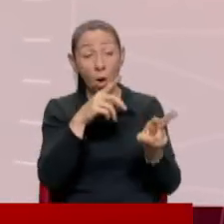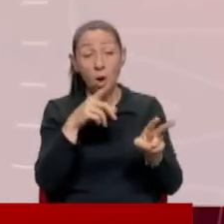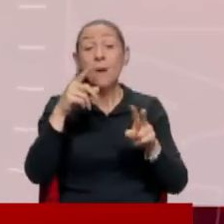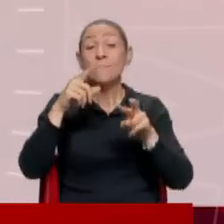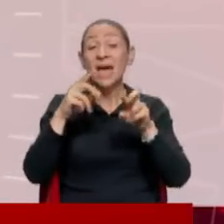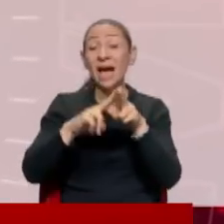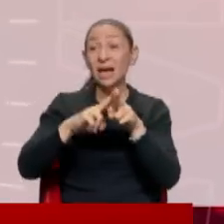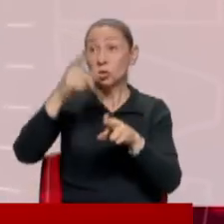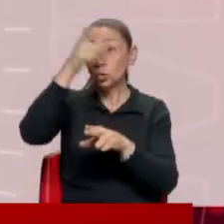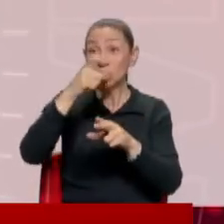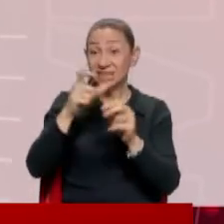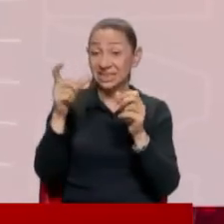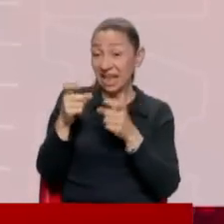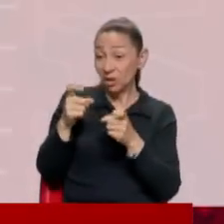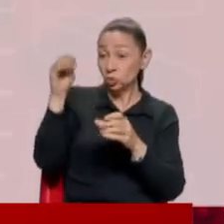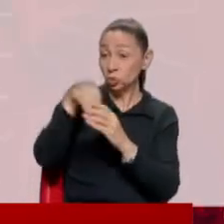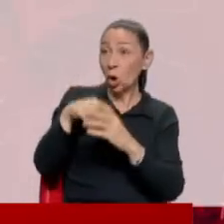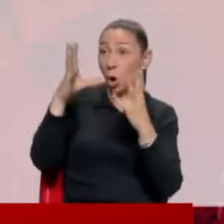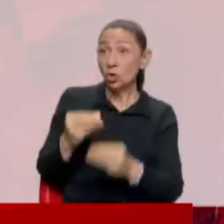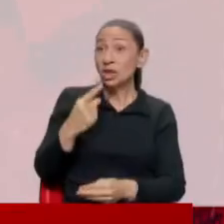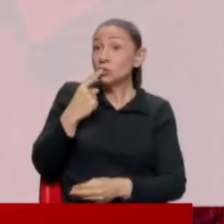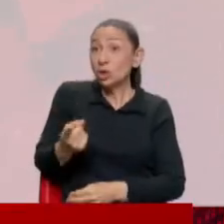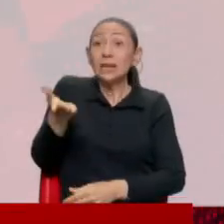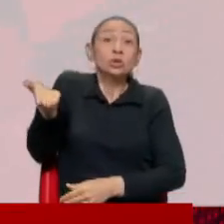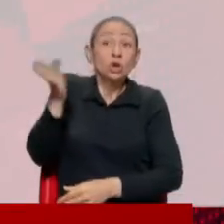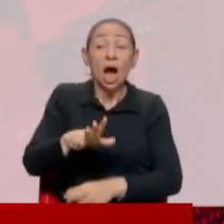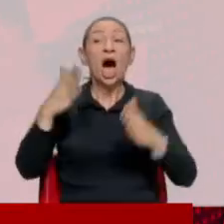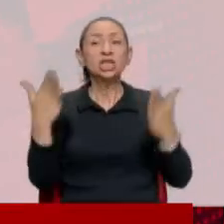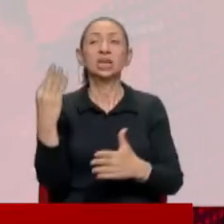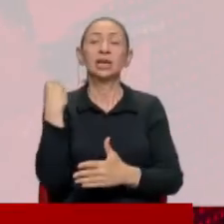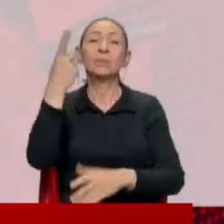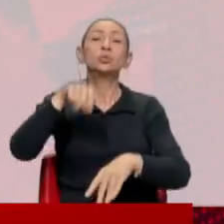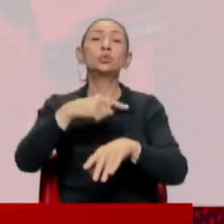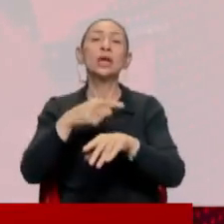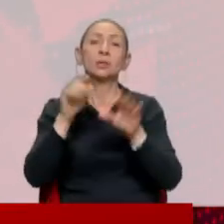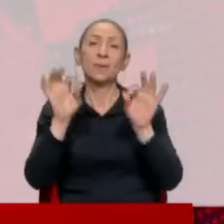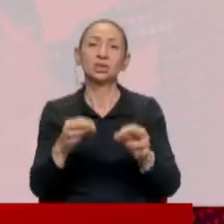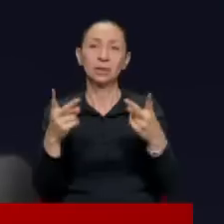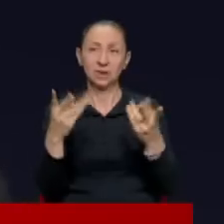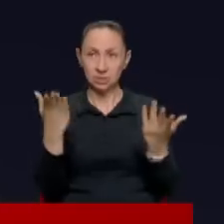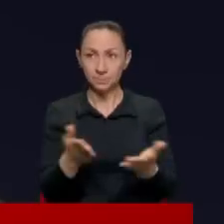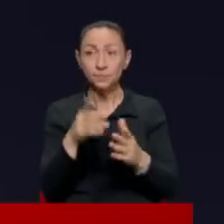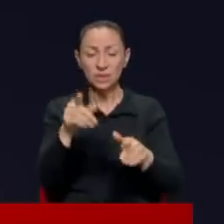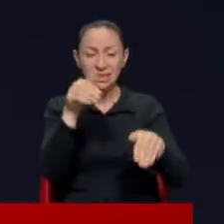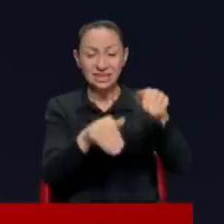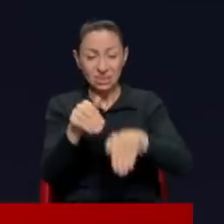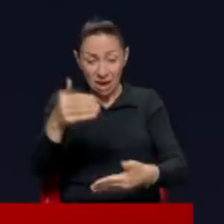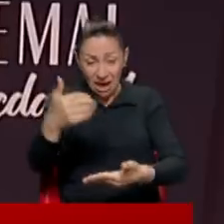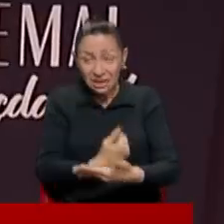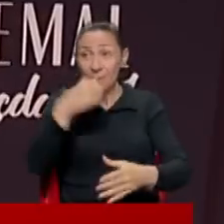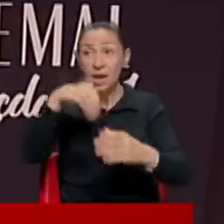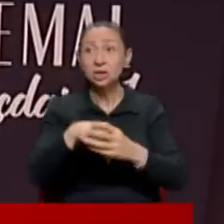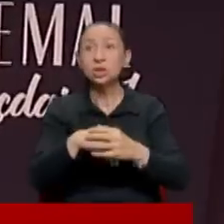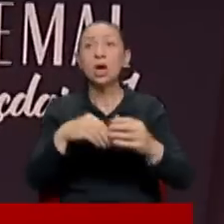PKK'nın Türkiye'deki silahlı varlığına son verdiğini ifade etmesinden sonra ancak yeni bir süreç kurgulanabilir. Bunlar seçim kazanmak